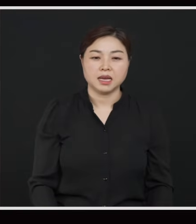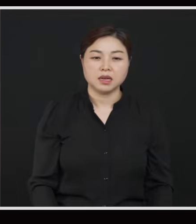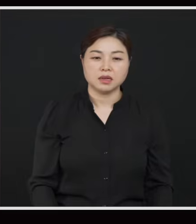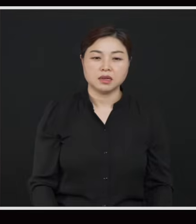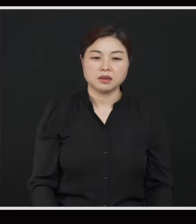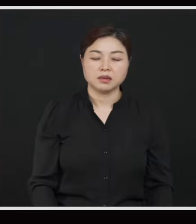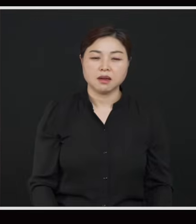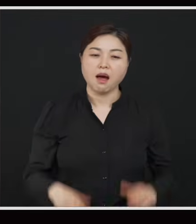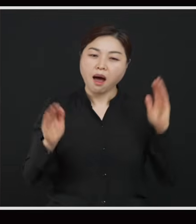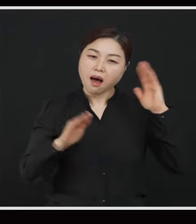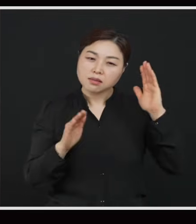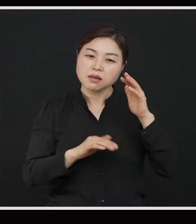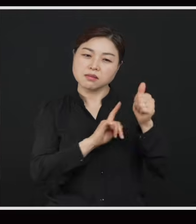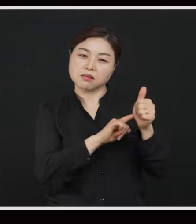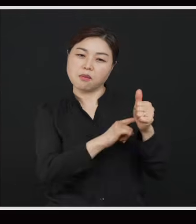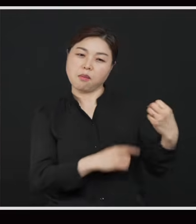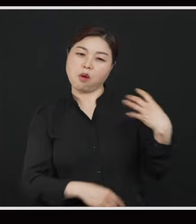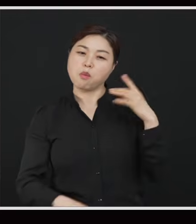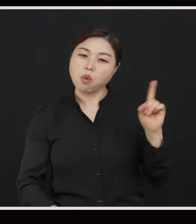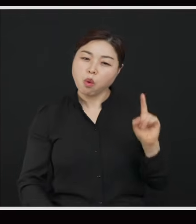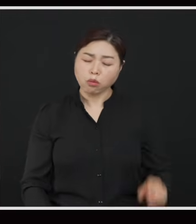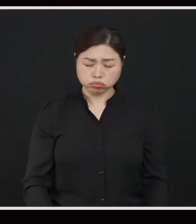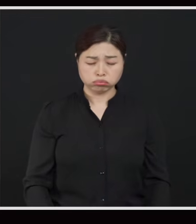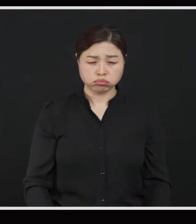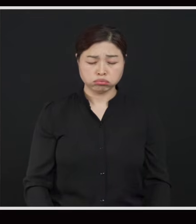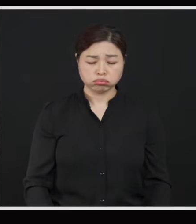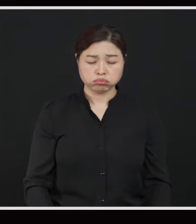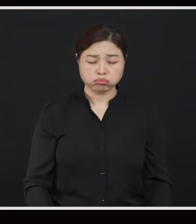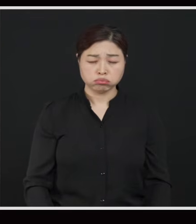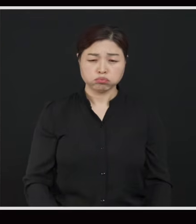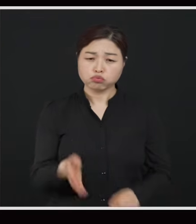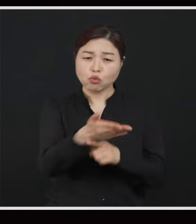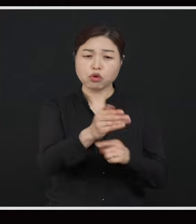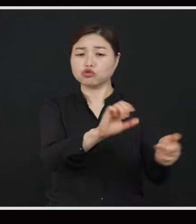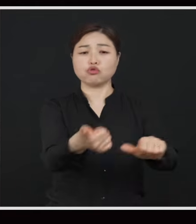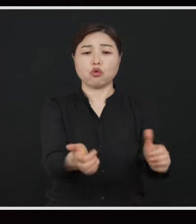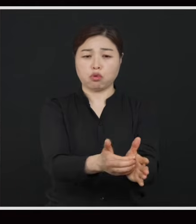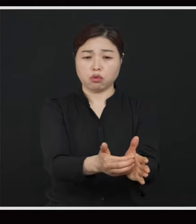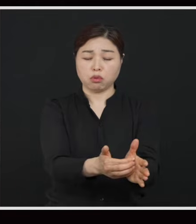그랬더니 학생이 하는 얘기가 다 죽었는데요.